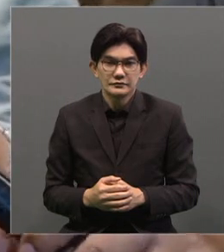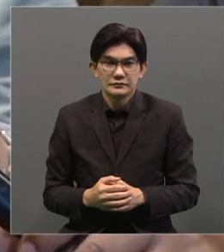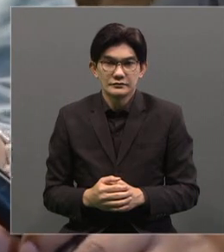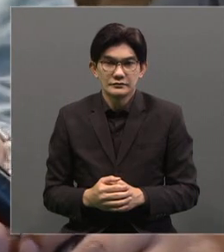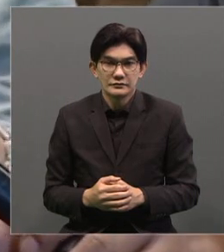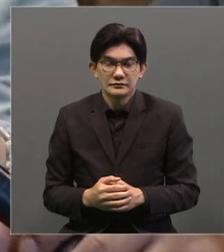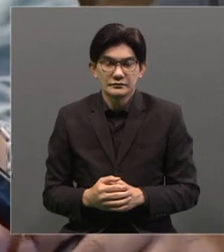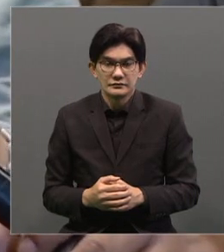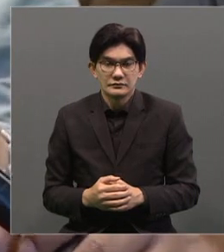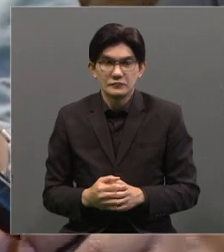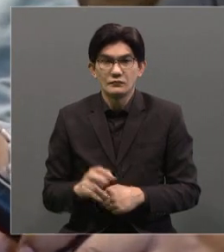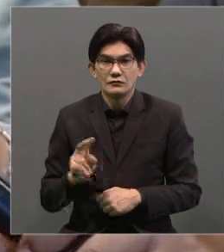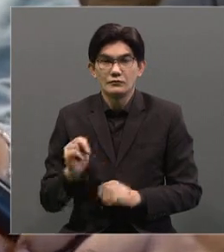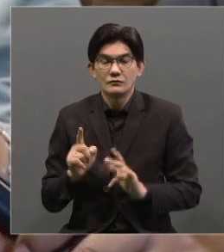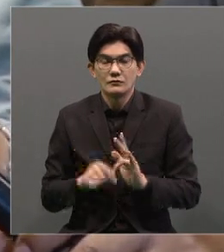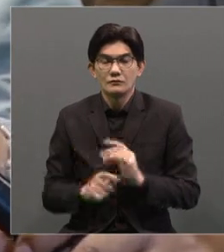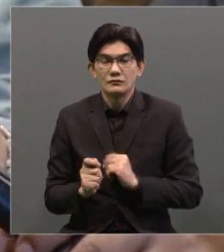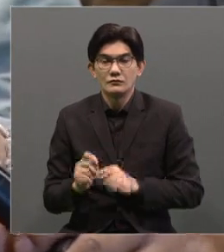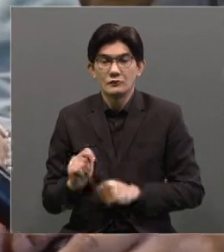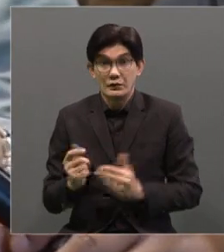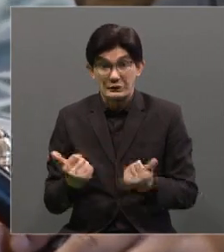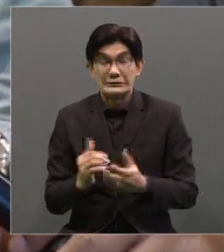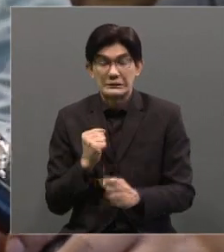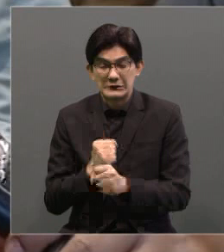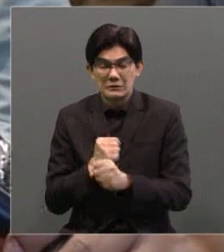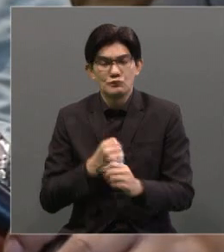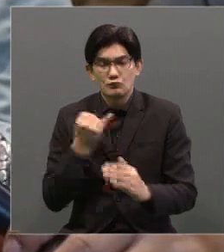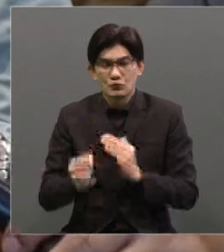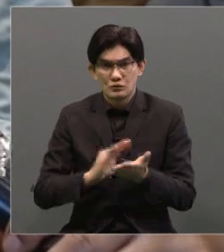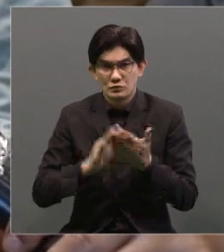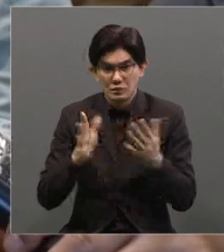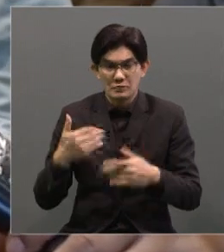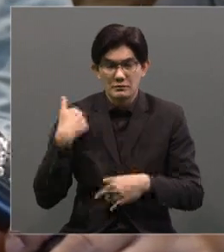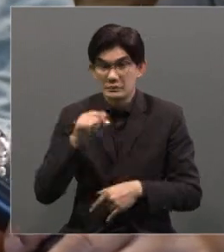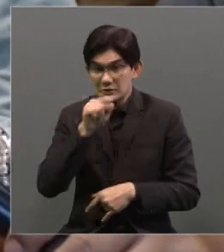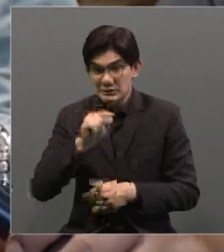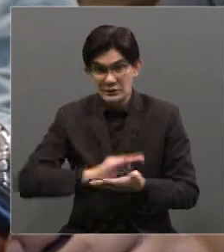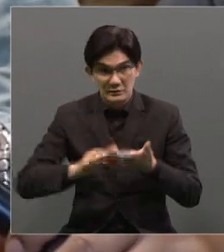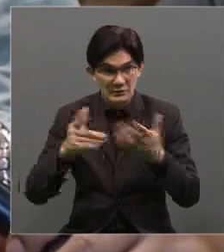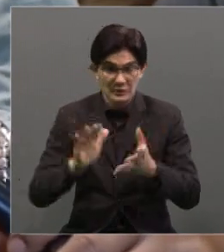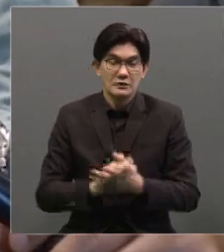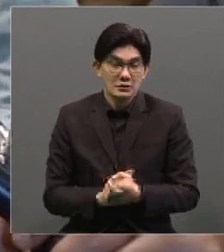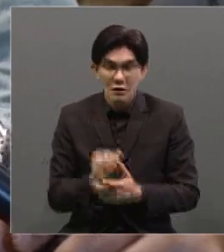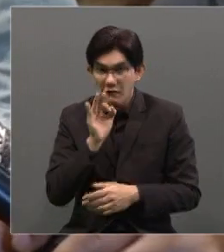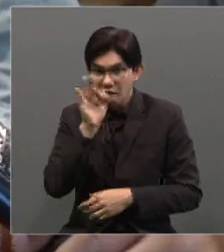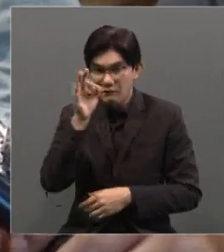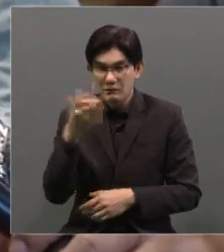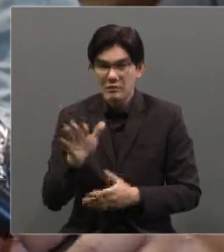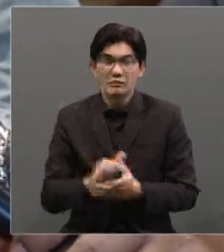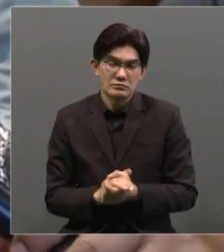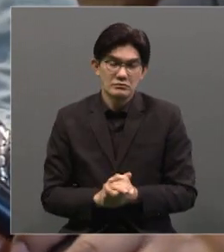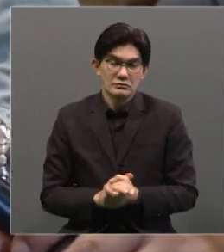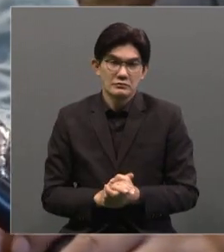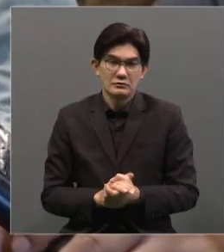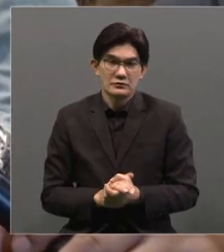ของคุณน็อตใช่ครับใช่ครับจบแล้วครับผมผมสั่งคดีไปแล้วนะผมผมสั่งฟ้องไปแล้วสั่ง